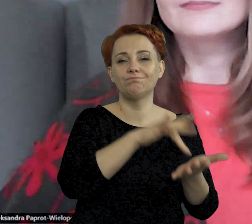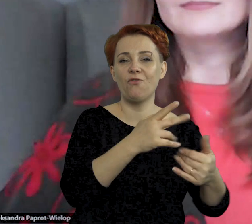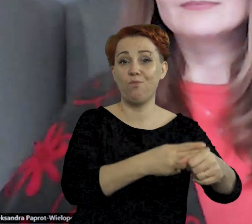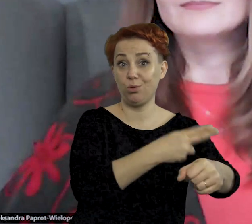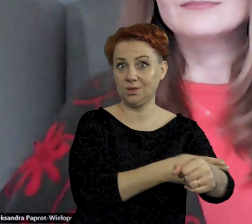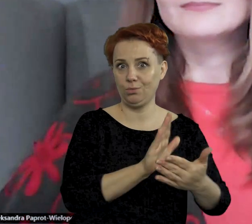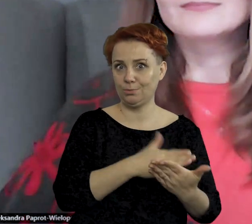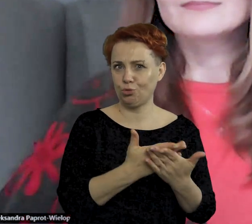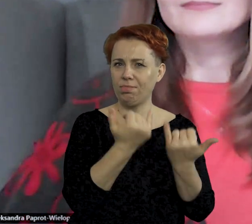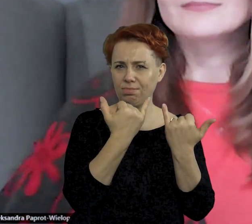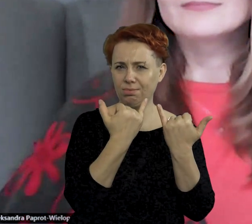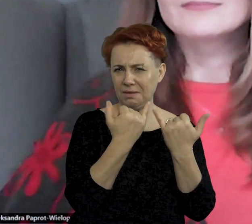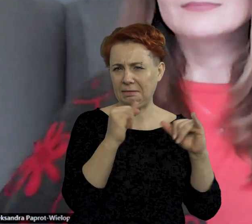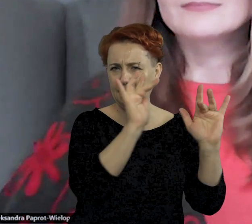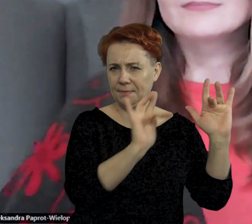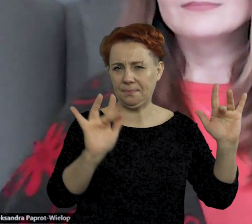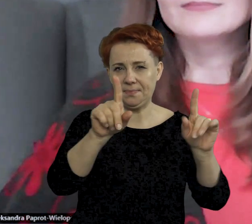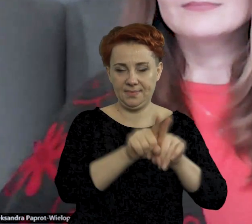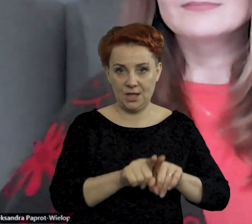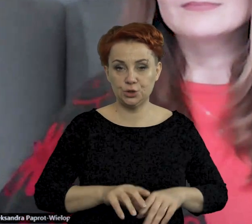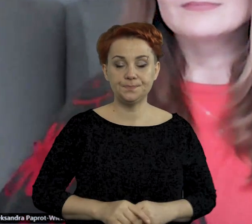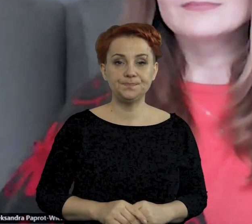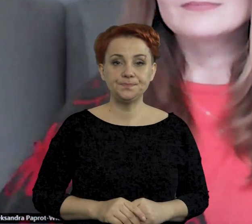miejscach. W związku z tym jeszcze taka rzecz jak